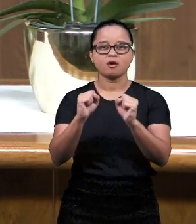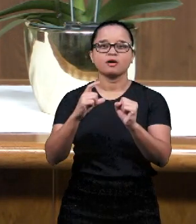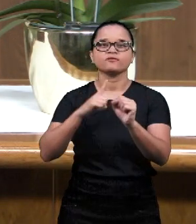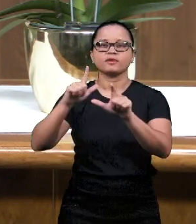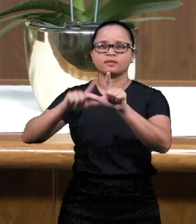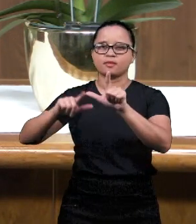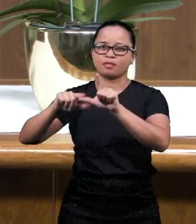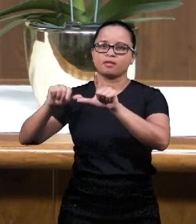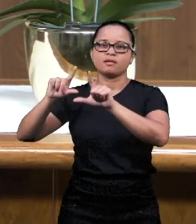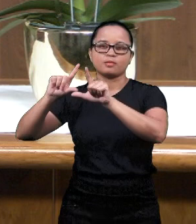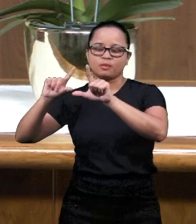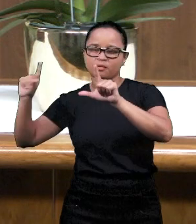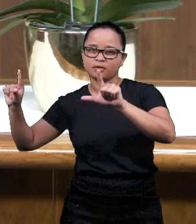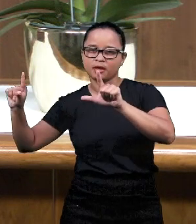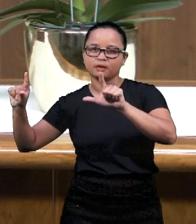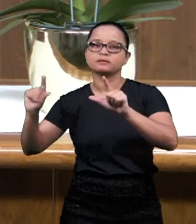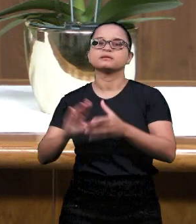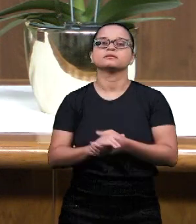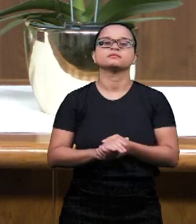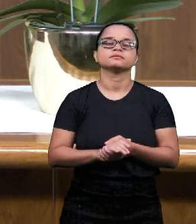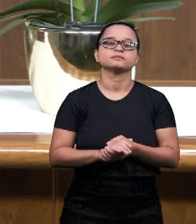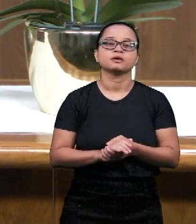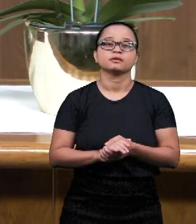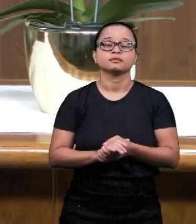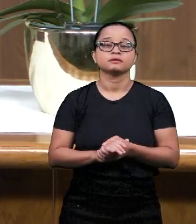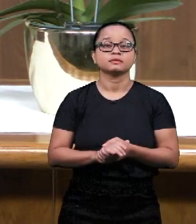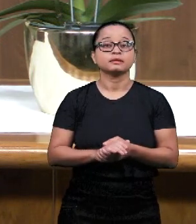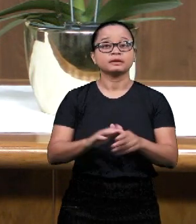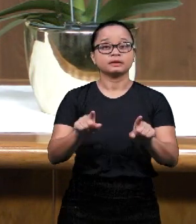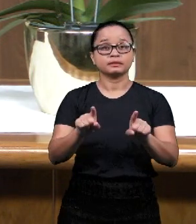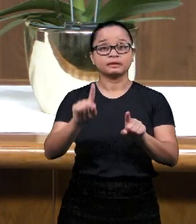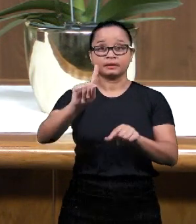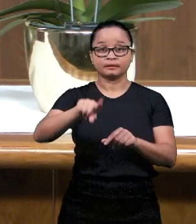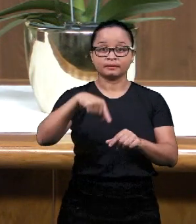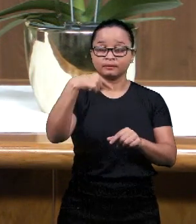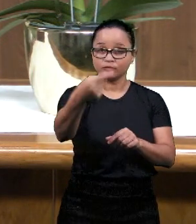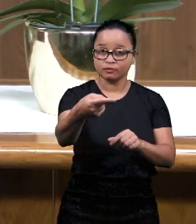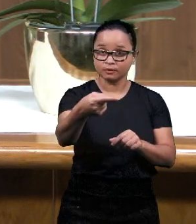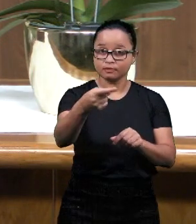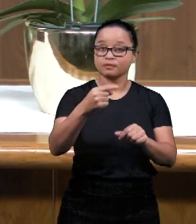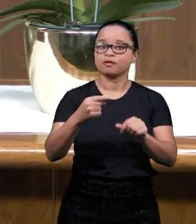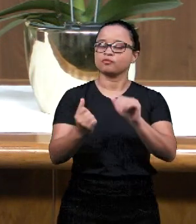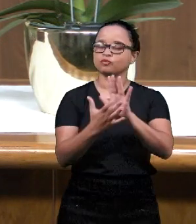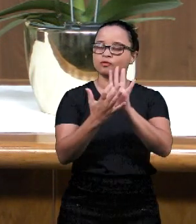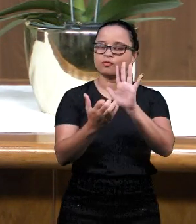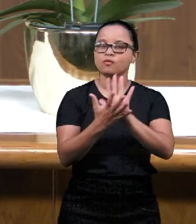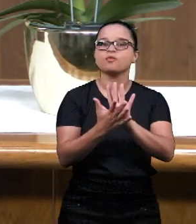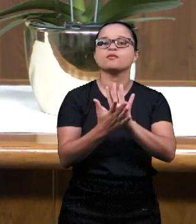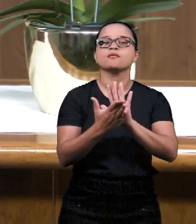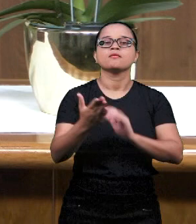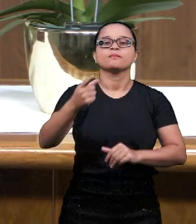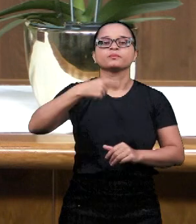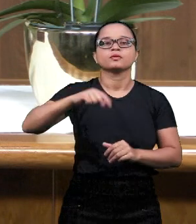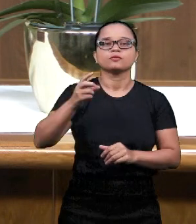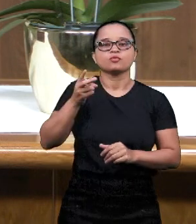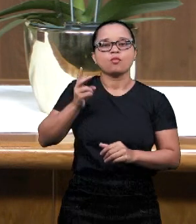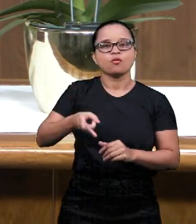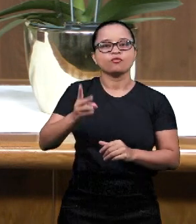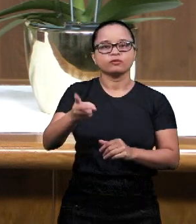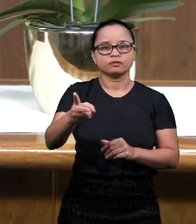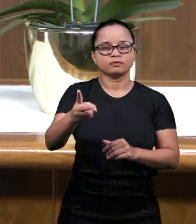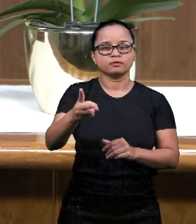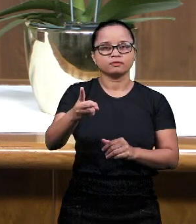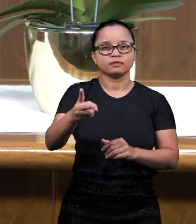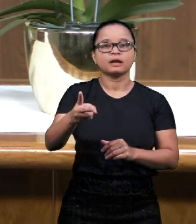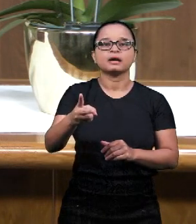être projetée à l'écran. Et dans la séquence de cette louange, nous allons commencer